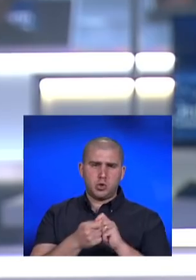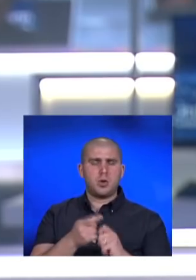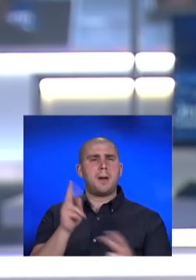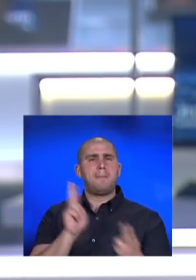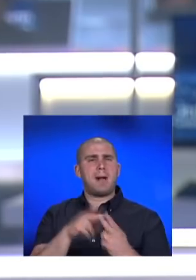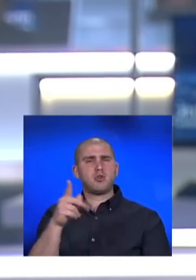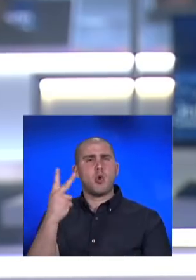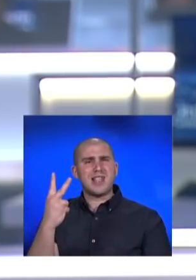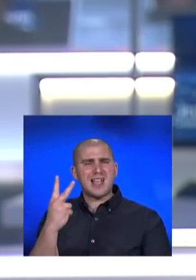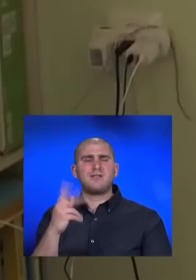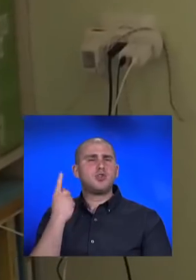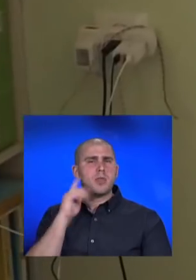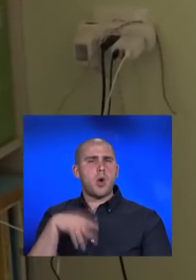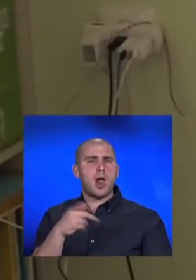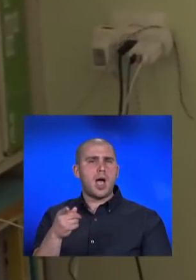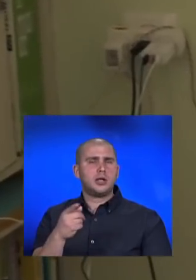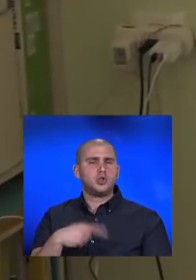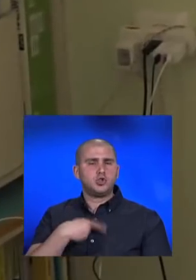השנה הקשה שלה.